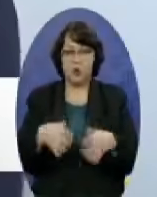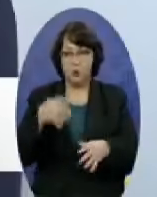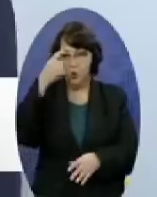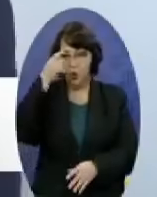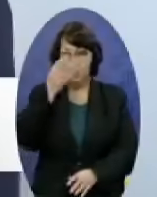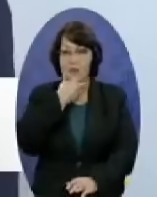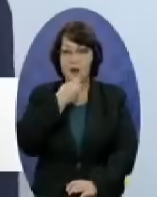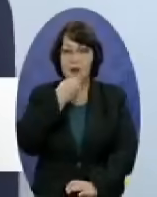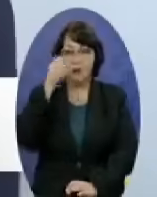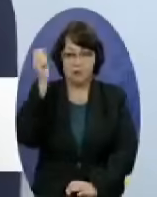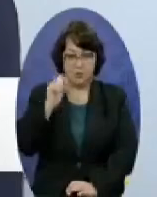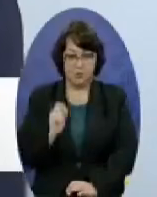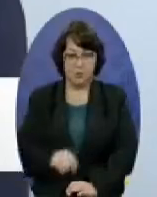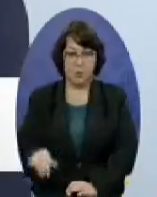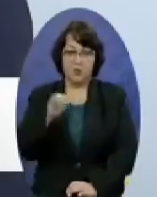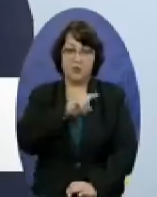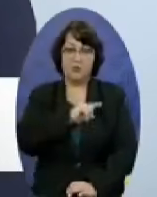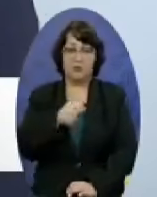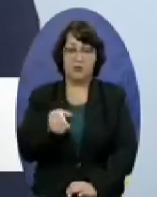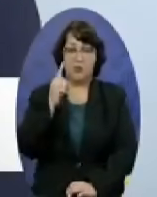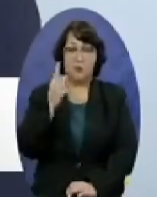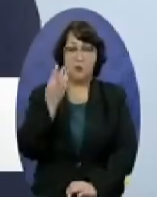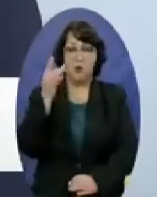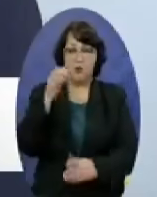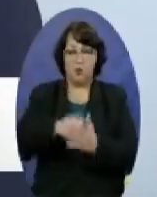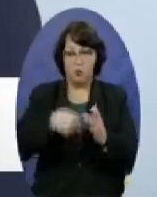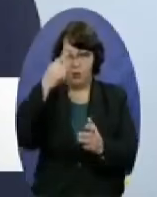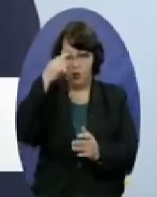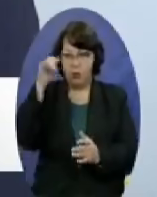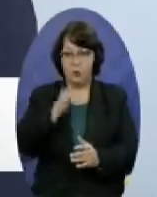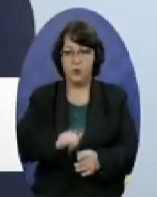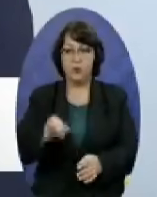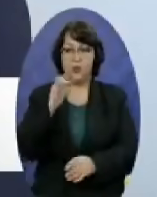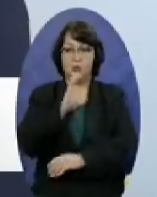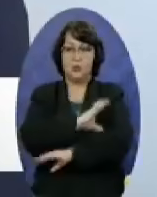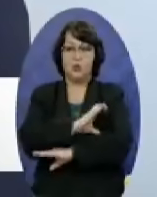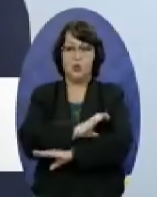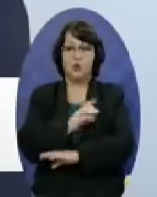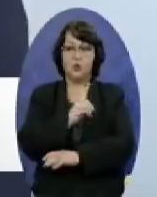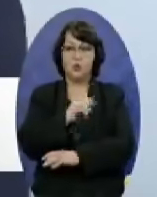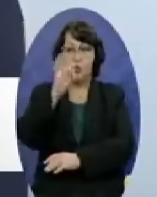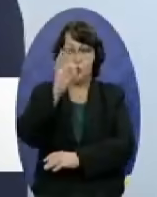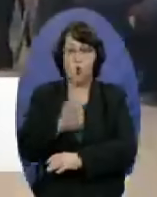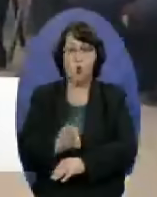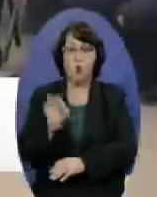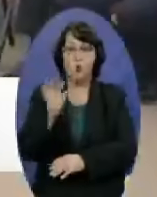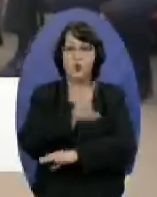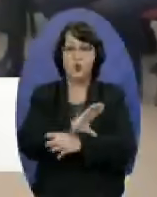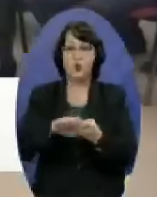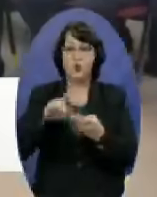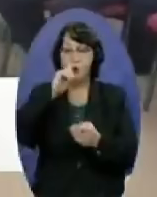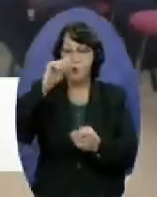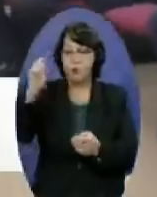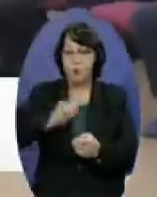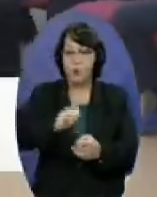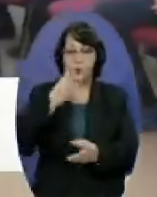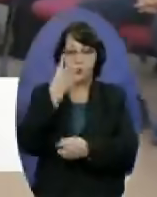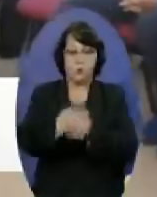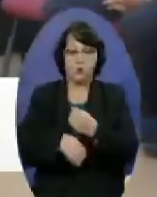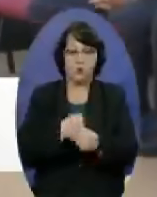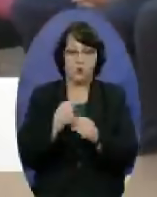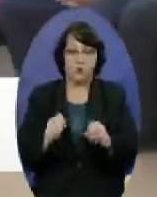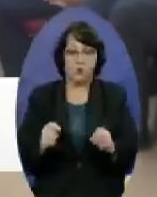уралдаанд тэргүүн барьцлаад Монгол улсын их сургуульд 100% өн төлбөргүй 4 жил суралцах хүсэлтэй баяртай байна. Монголын сайхан